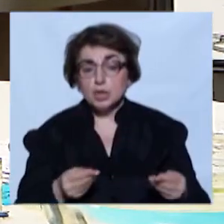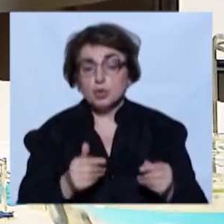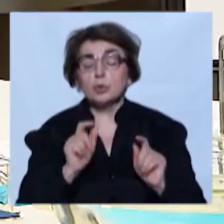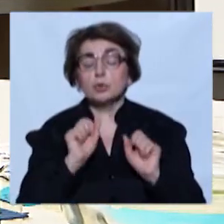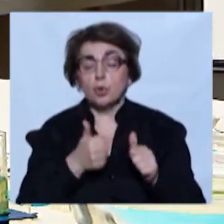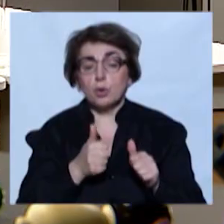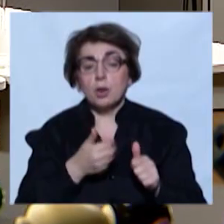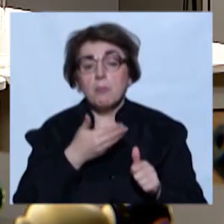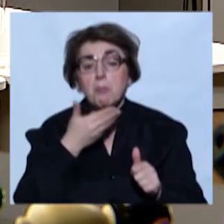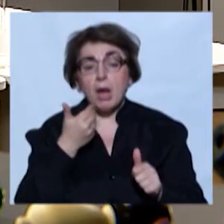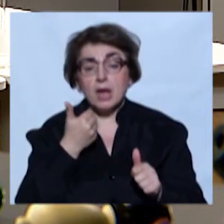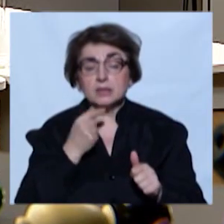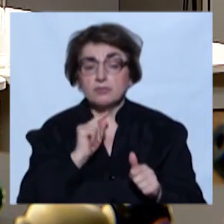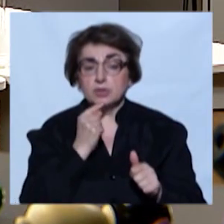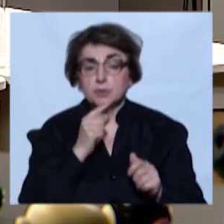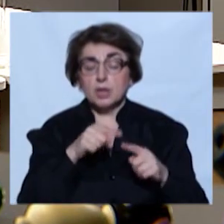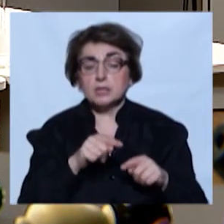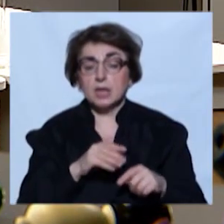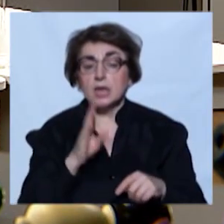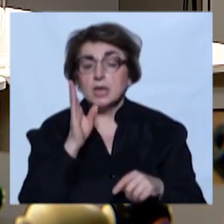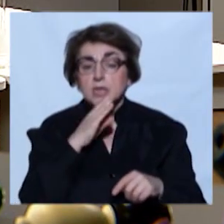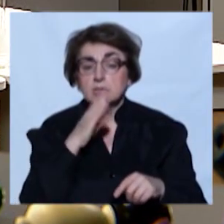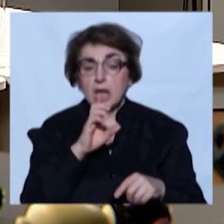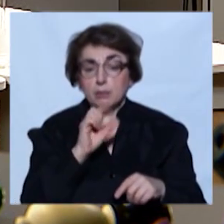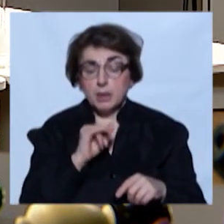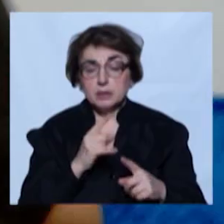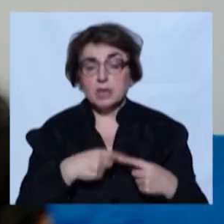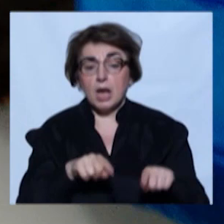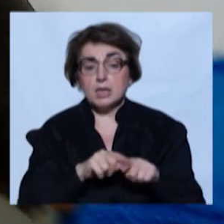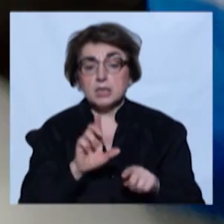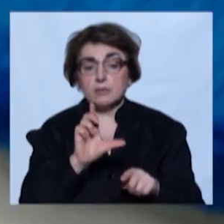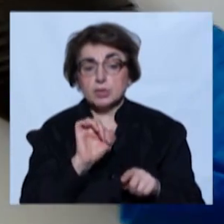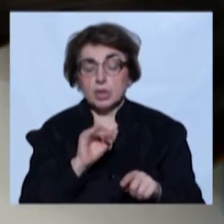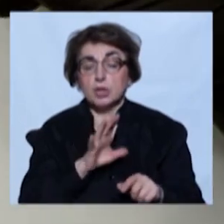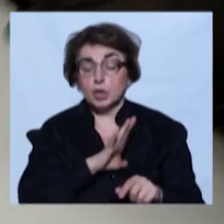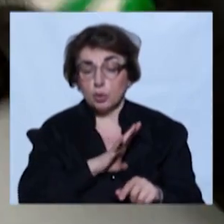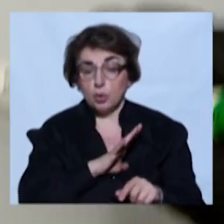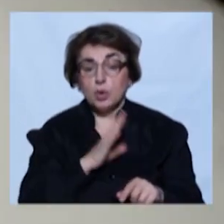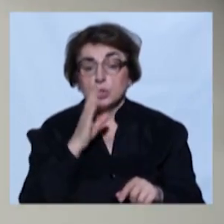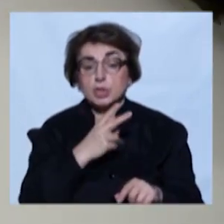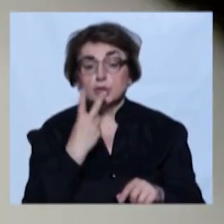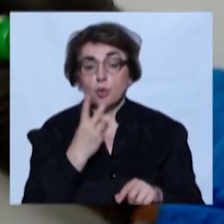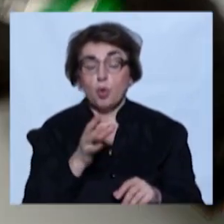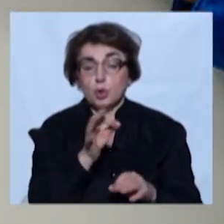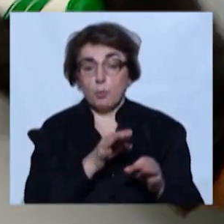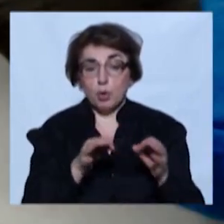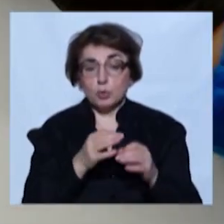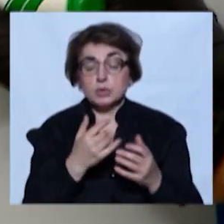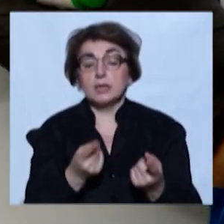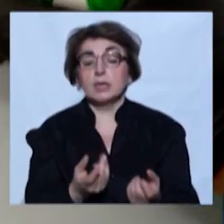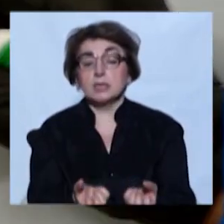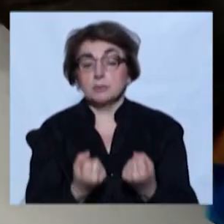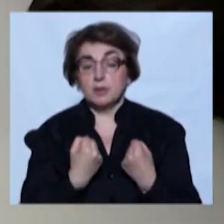და ჟანგბადი. ესე იგი, ჩავწეროთ ეს რეაქცია. იყო წყლის ორი მოლეკულა, საიდანაც